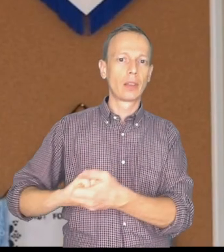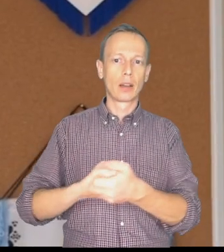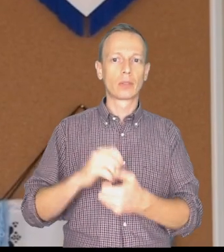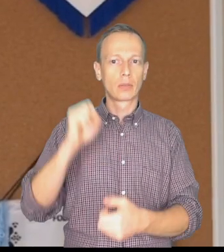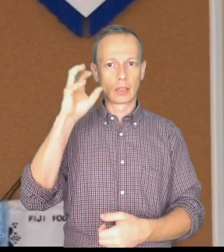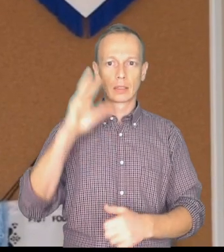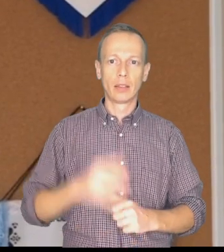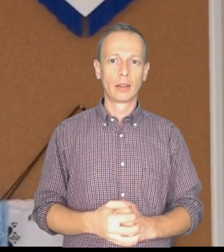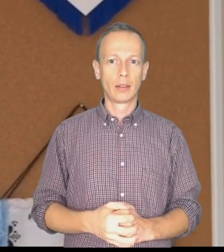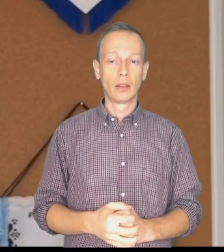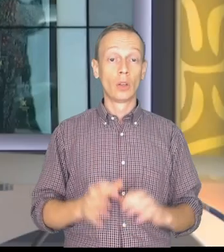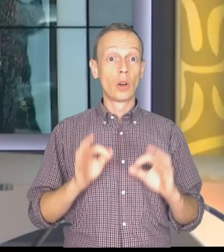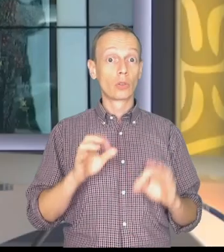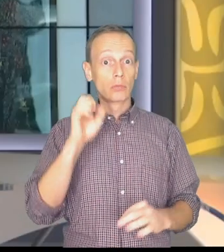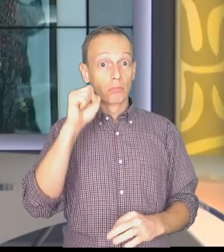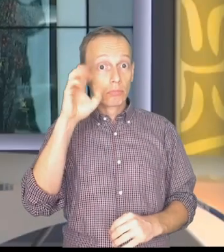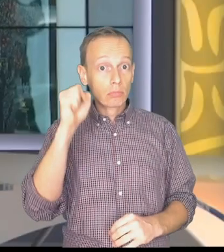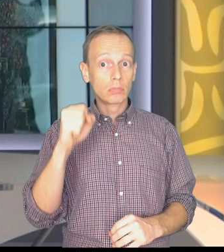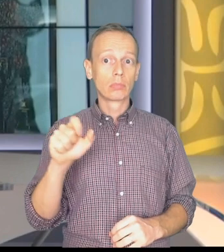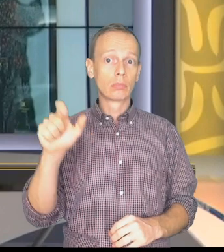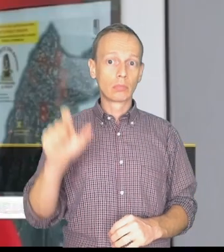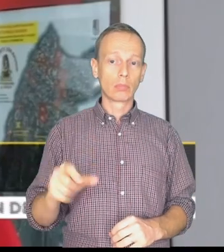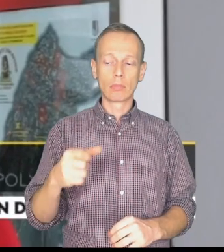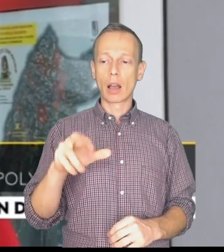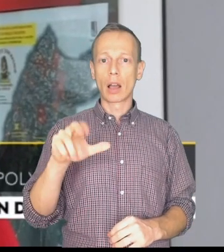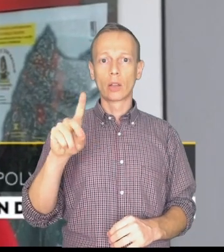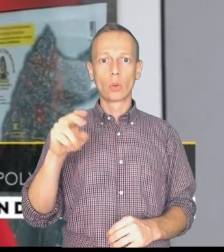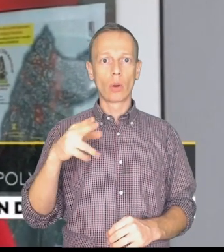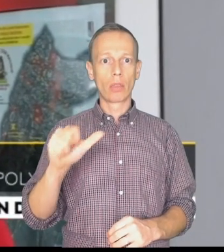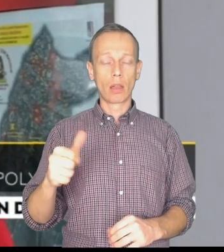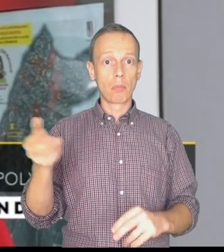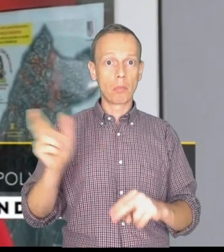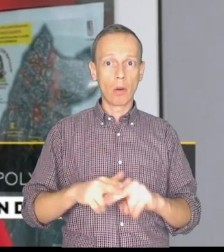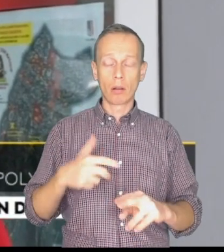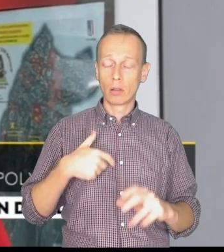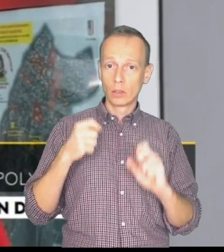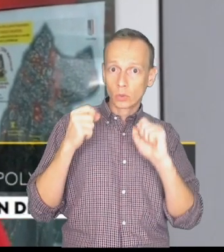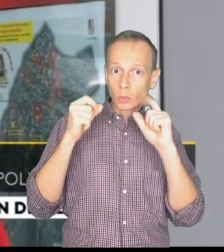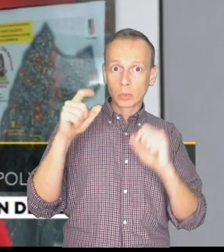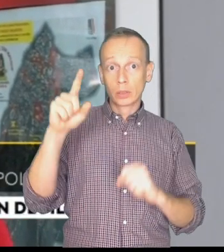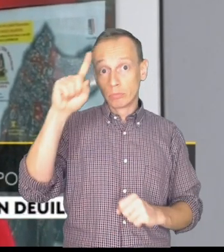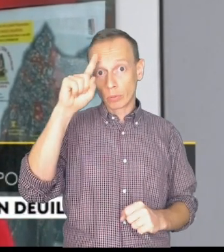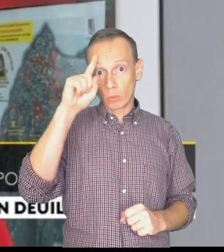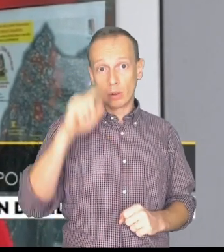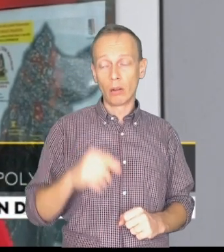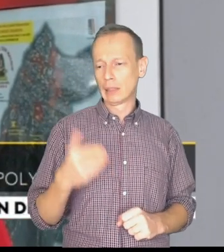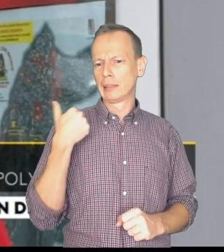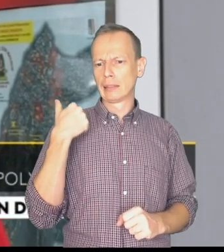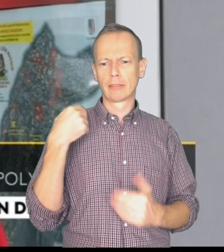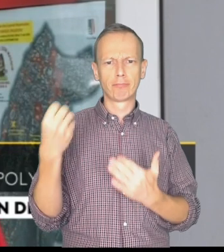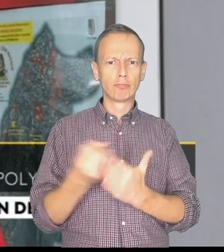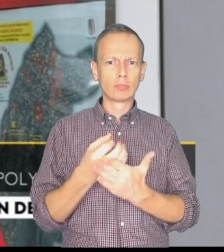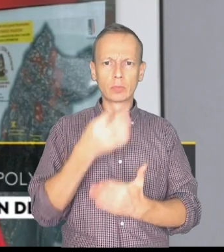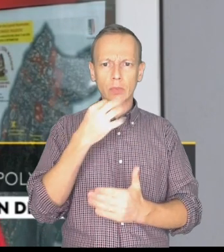Thaïsienne. J'avais juste d'apprendre que Diego Maradona est mort. Je suis un peu surpris puisque aux